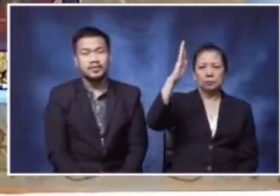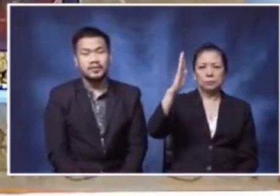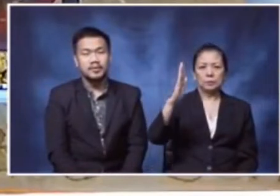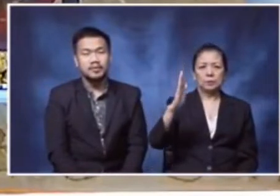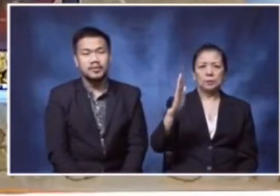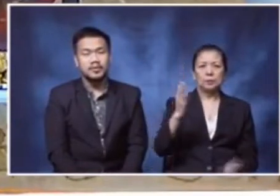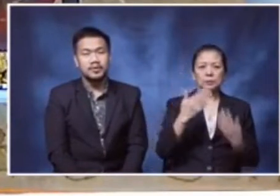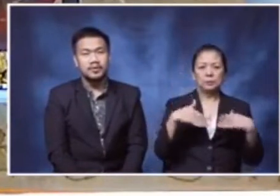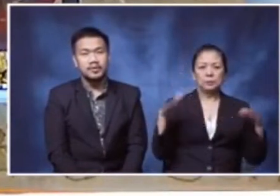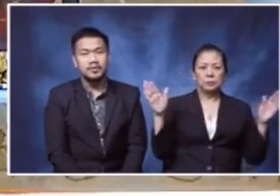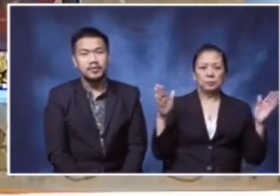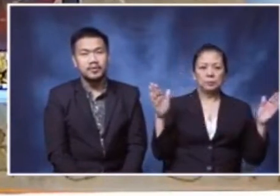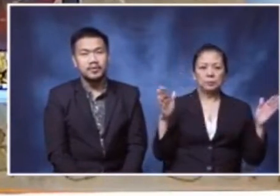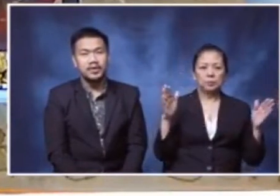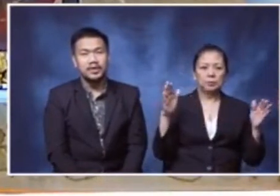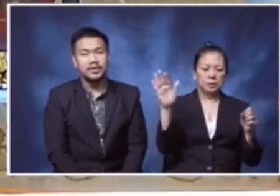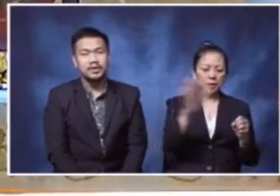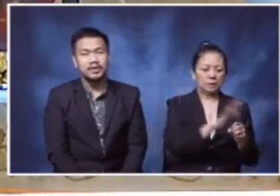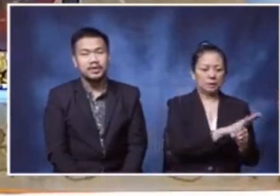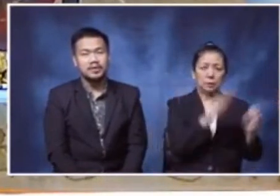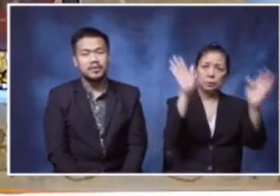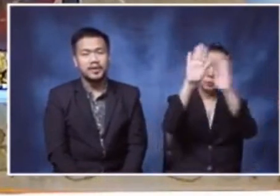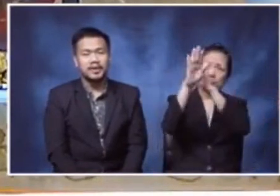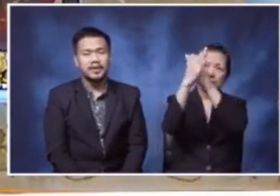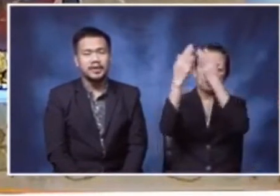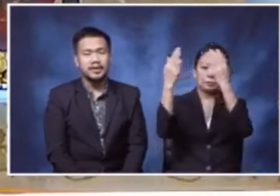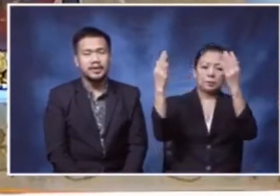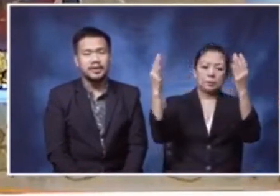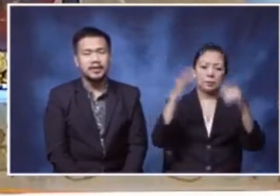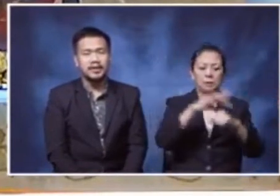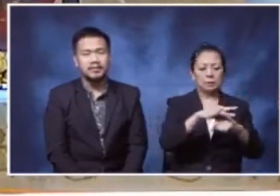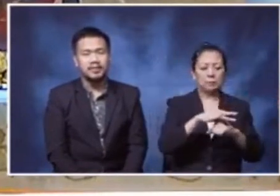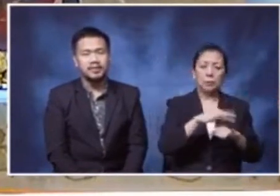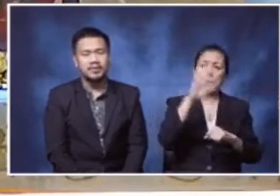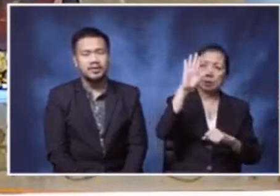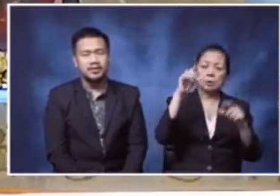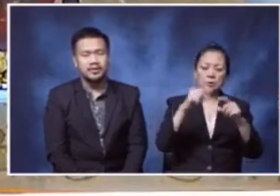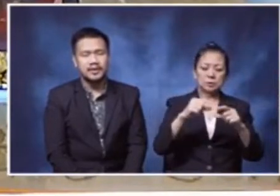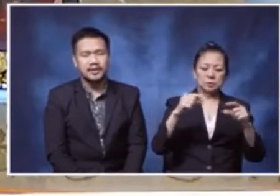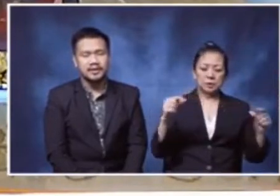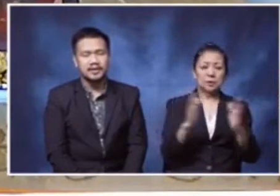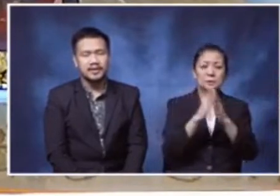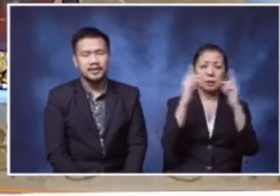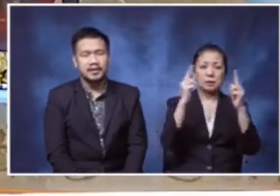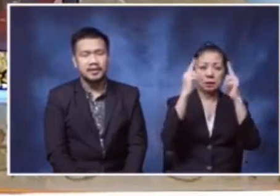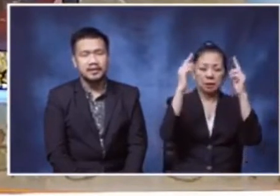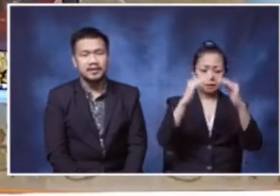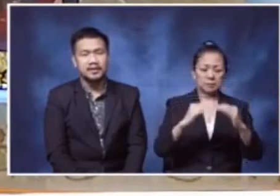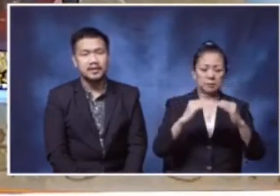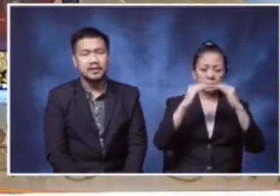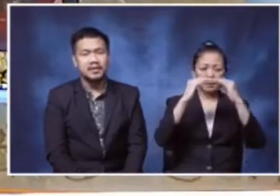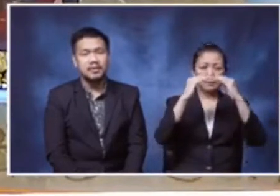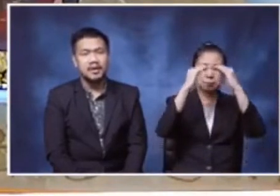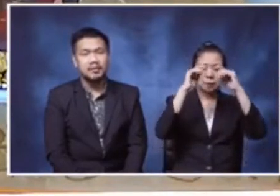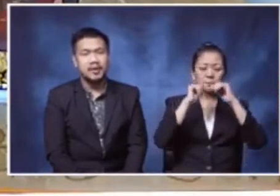ng mga hukbo, napupuno ang langit at lupa ng kadakilaan mo, o sana sa